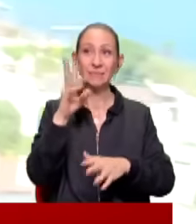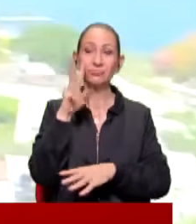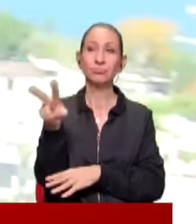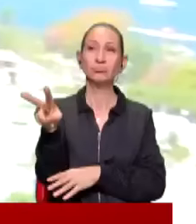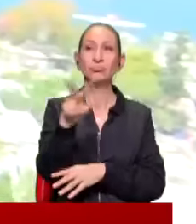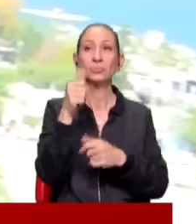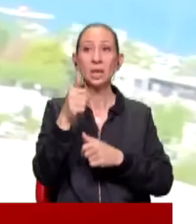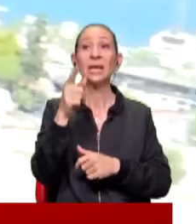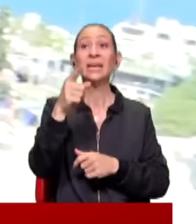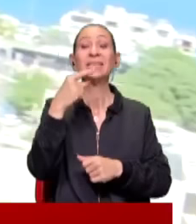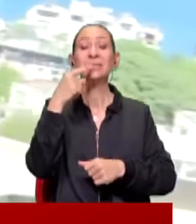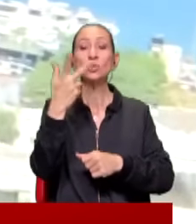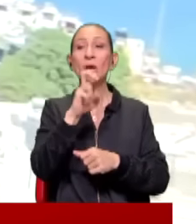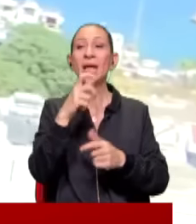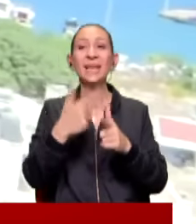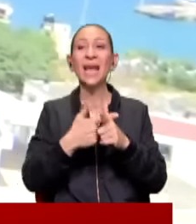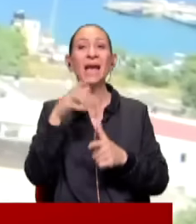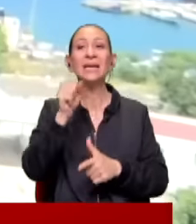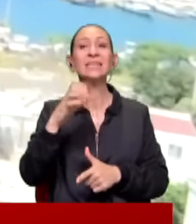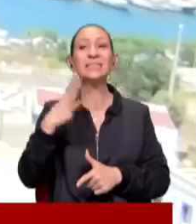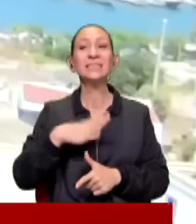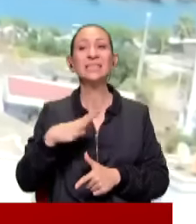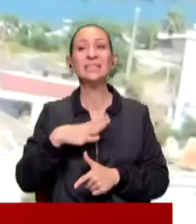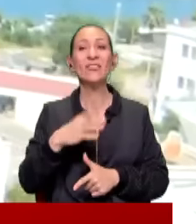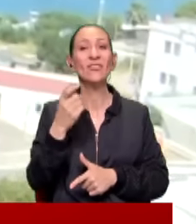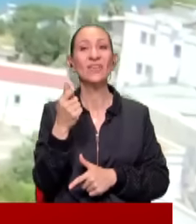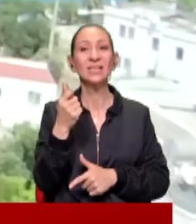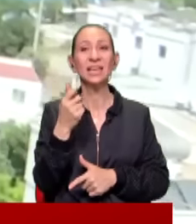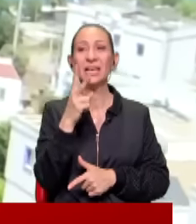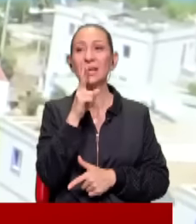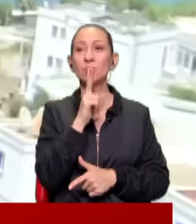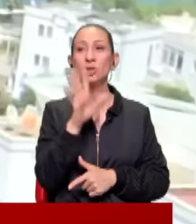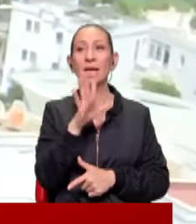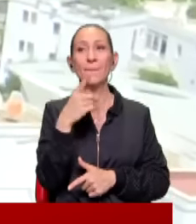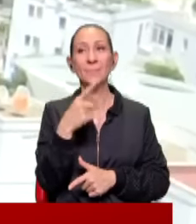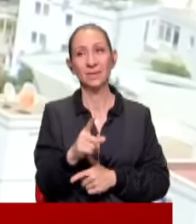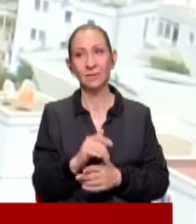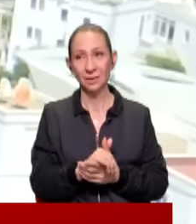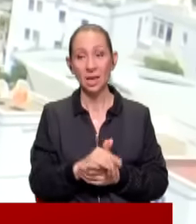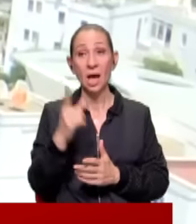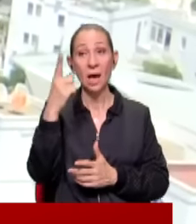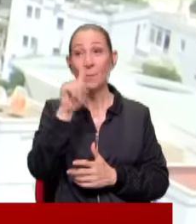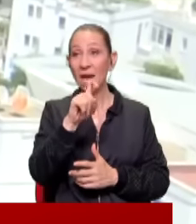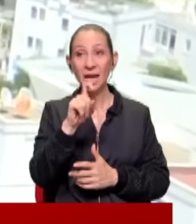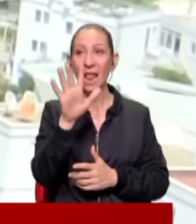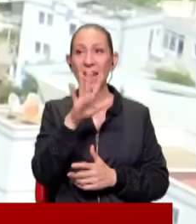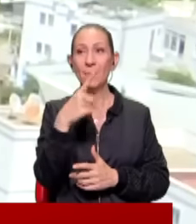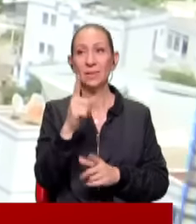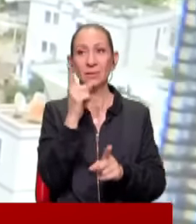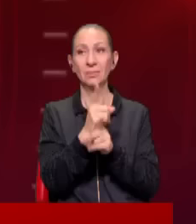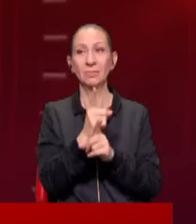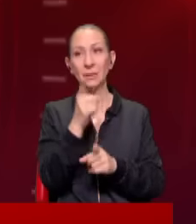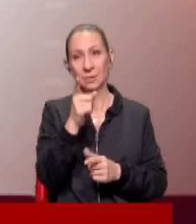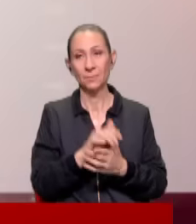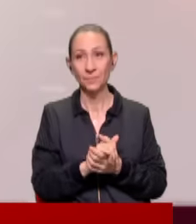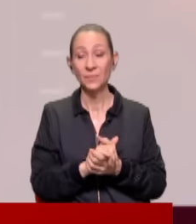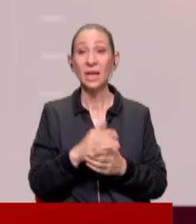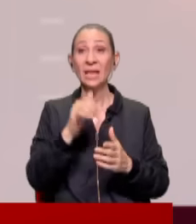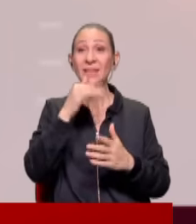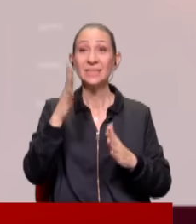görüyor ve sezonluk kiralanmak istediğinde fiyatı 250 bin lira, aylıksa 50 bin liraya denk geliyor.